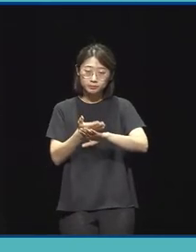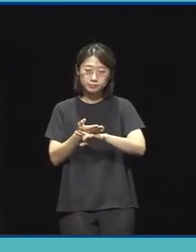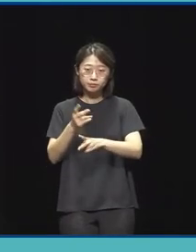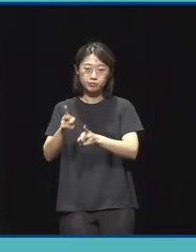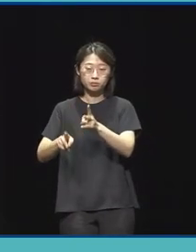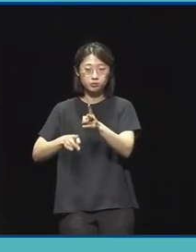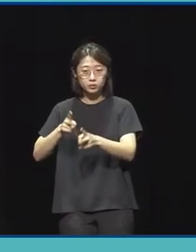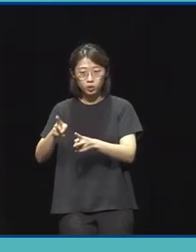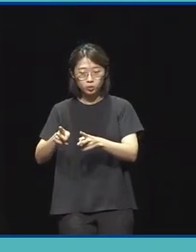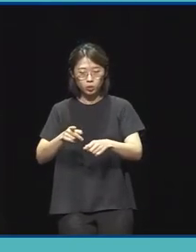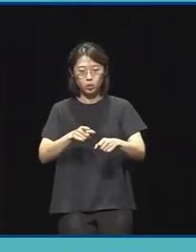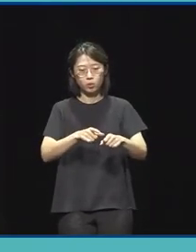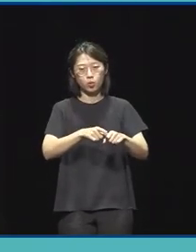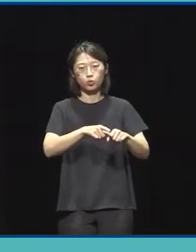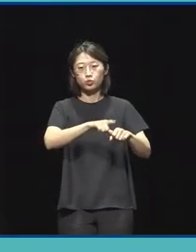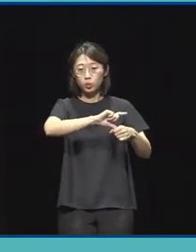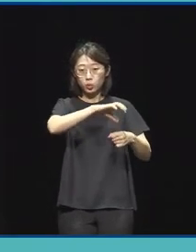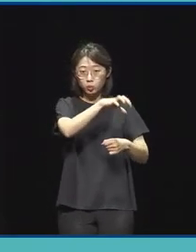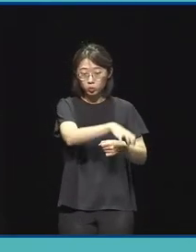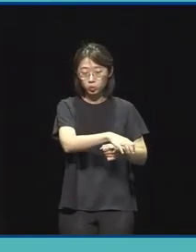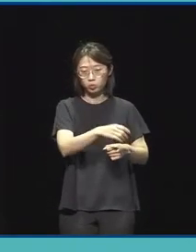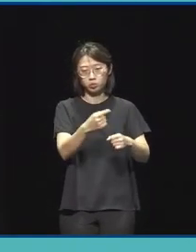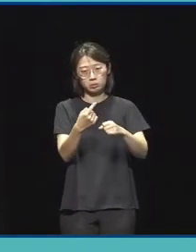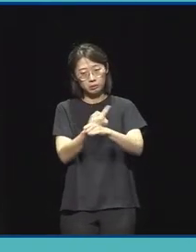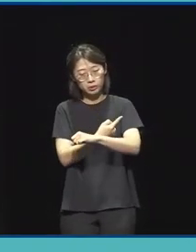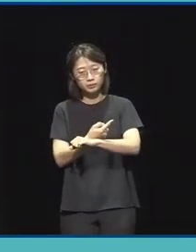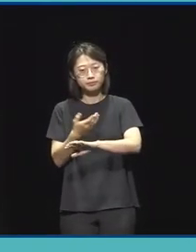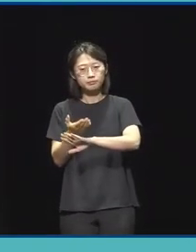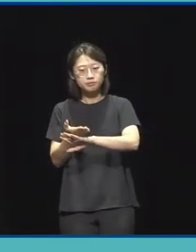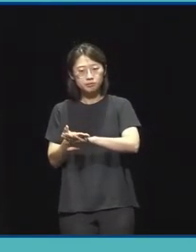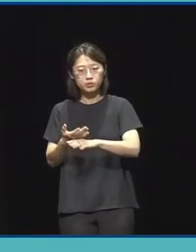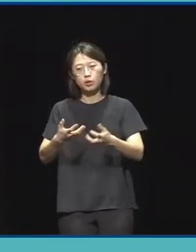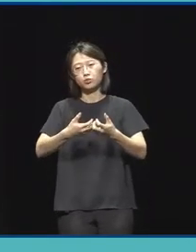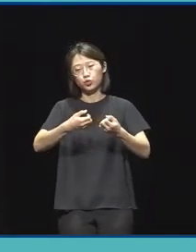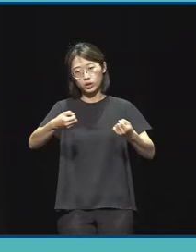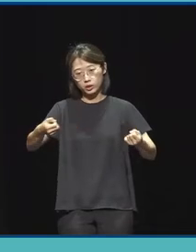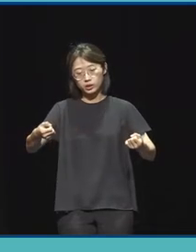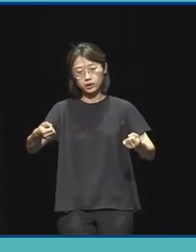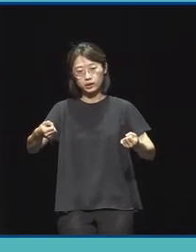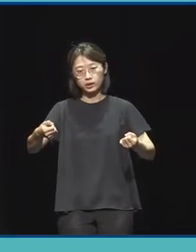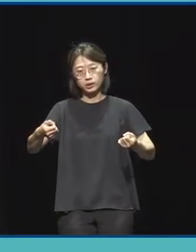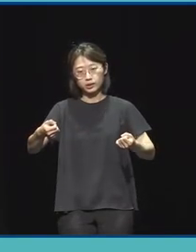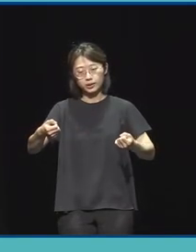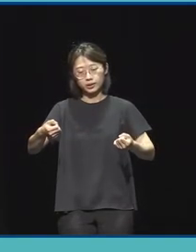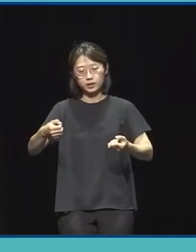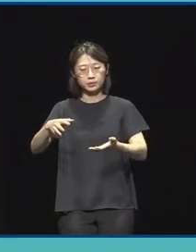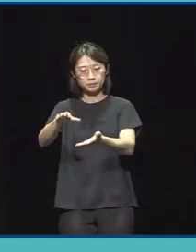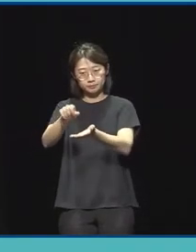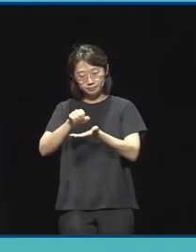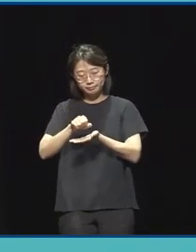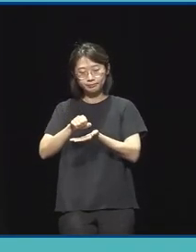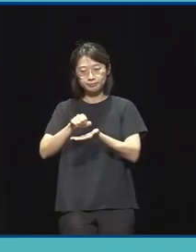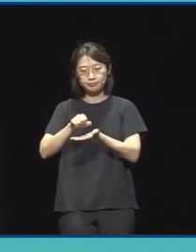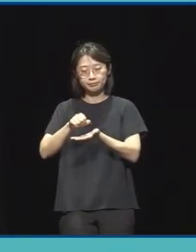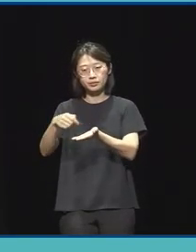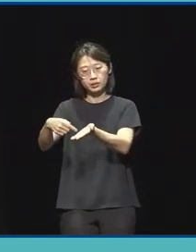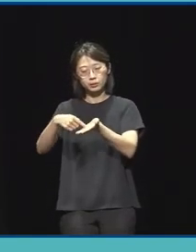사업은 수도권 비수도권의 심의 그룹을 분리하여이를 반영하고자 합니다